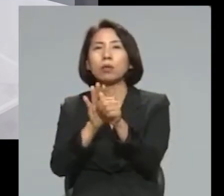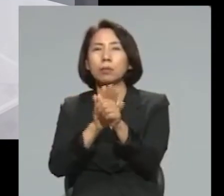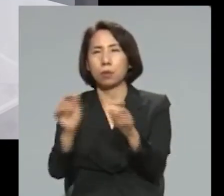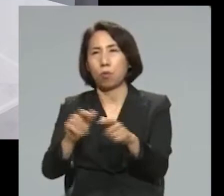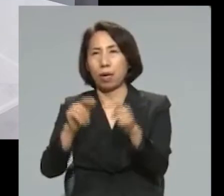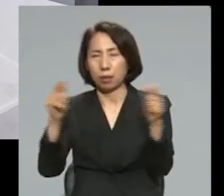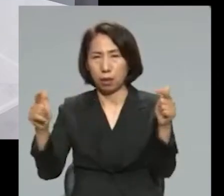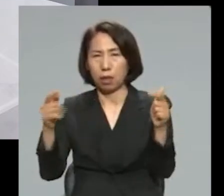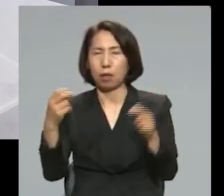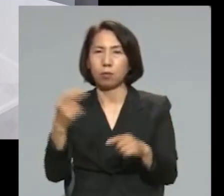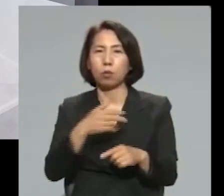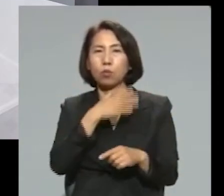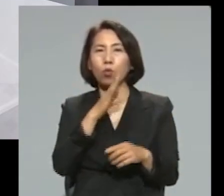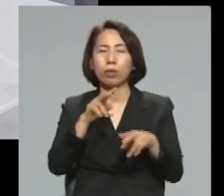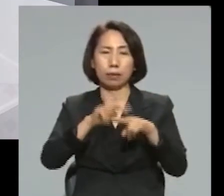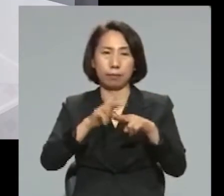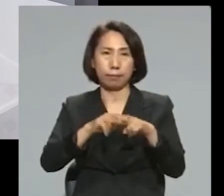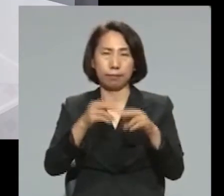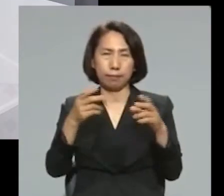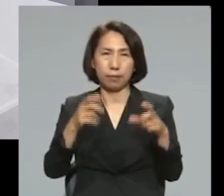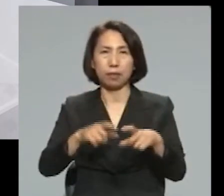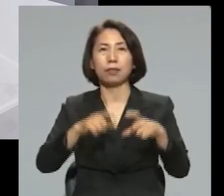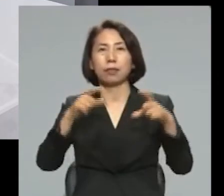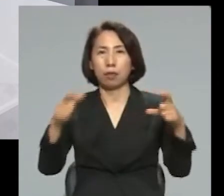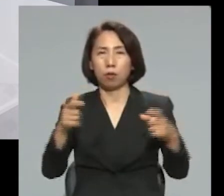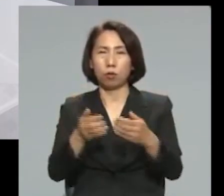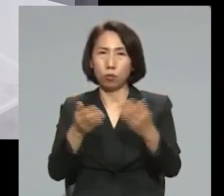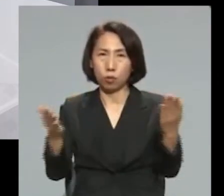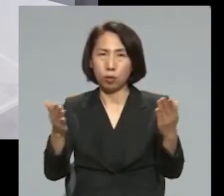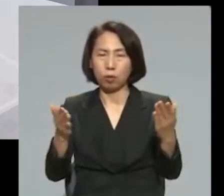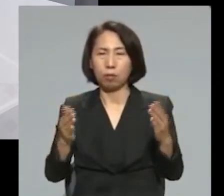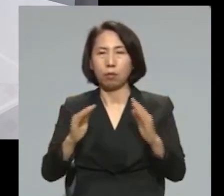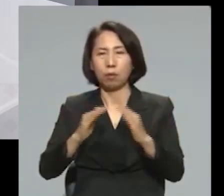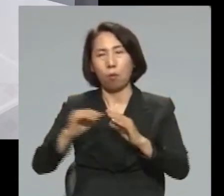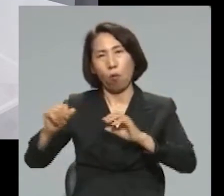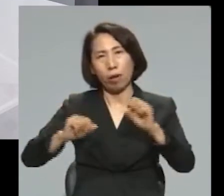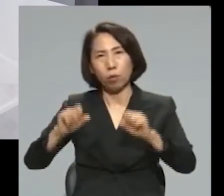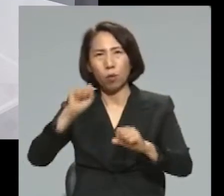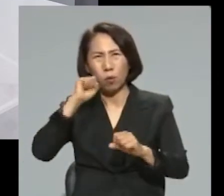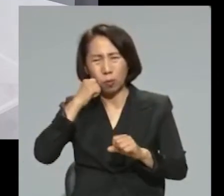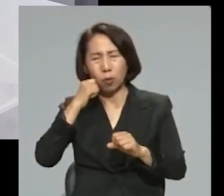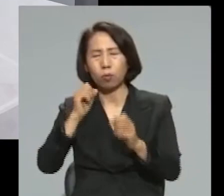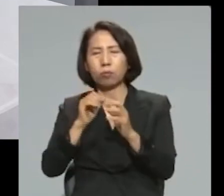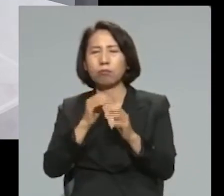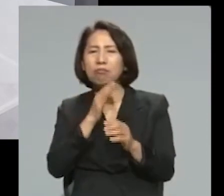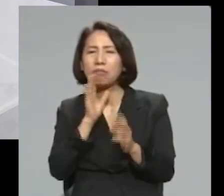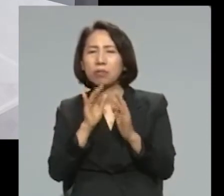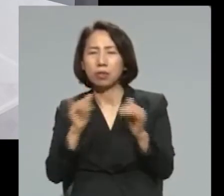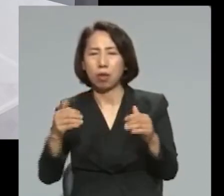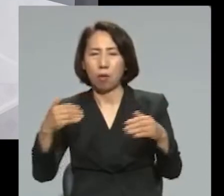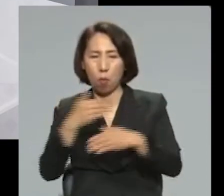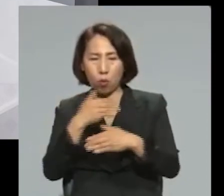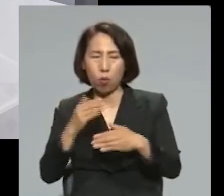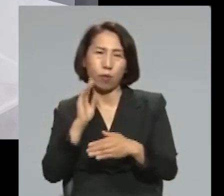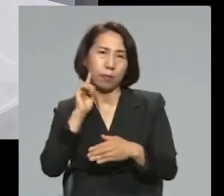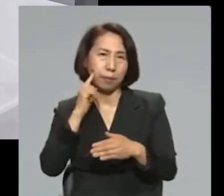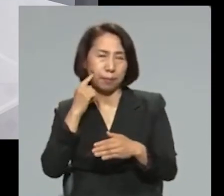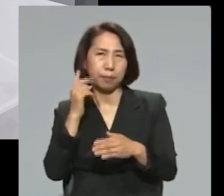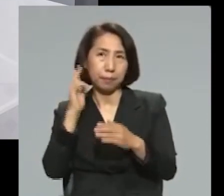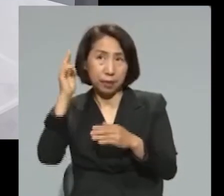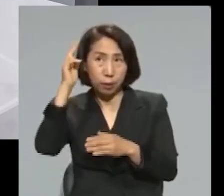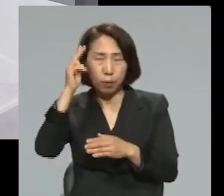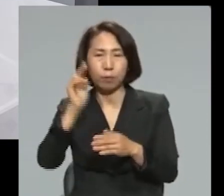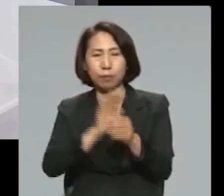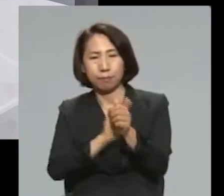노인 일자리를 확대 제공, 거동 불편 어르신을 위하여 목욕, 미용 등